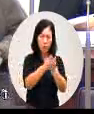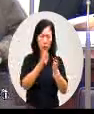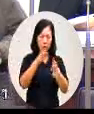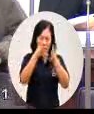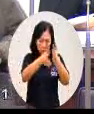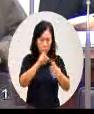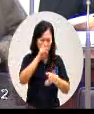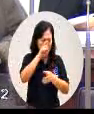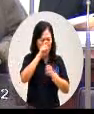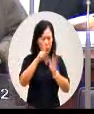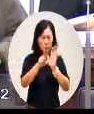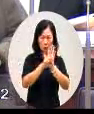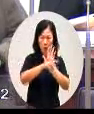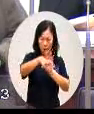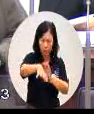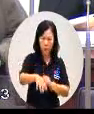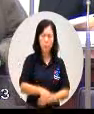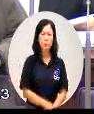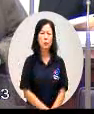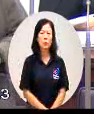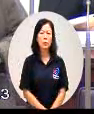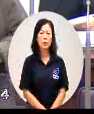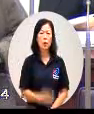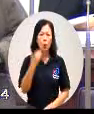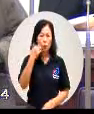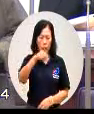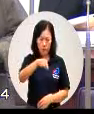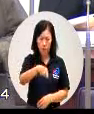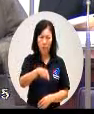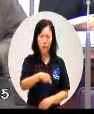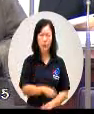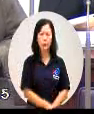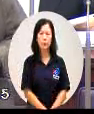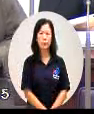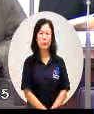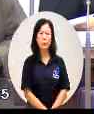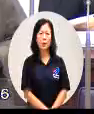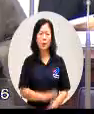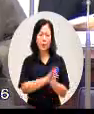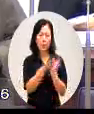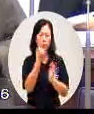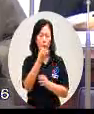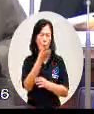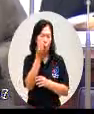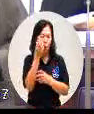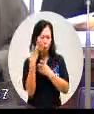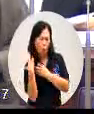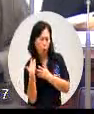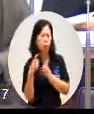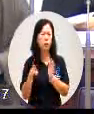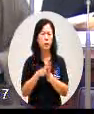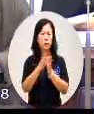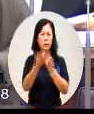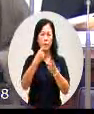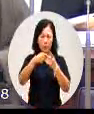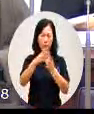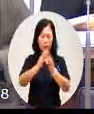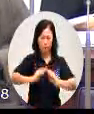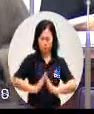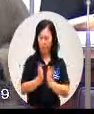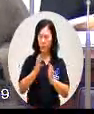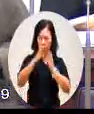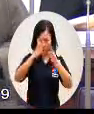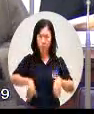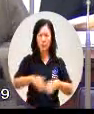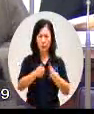表演场所，如果它这个部分变成是我们景观的负担，那我觉得我们就立即应该拆